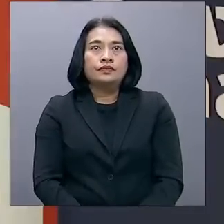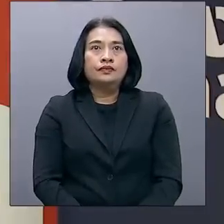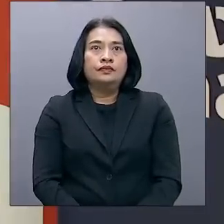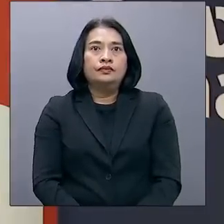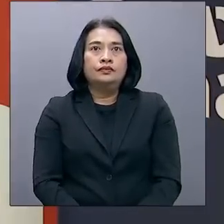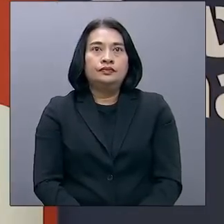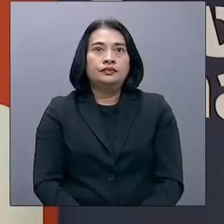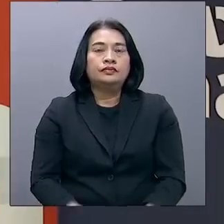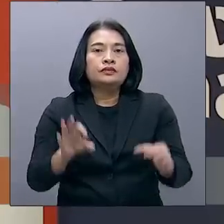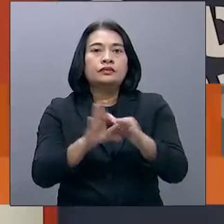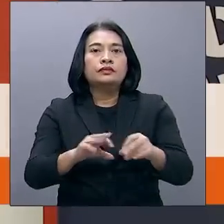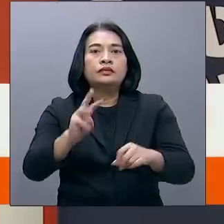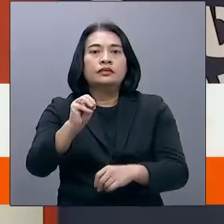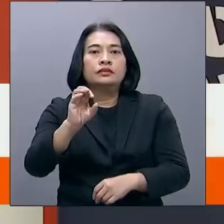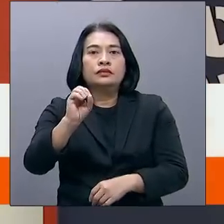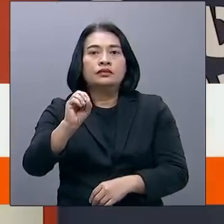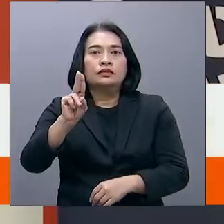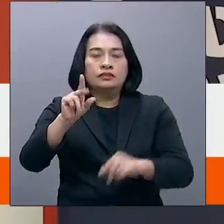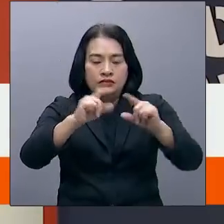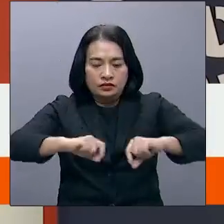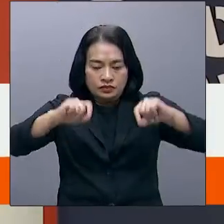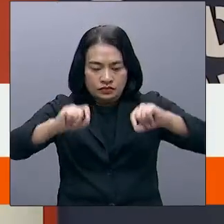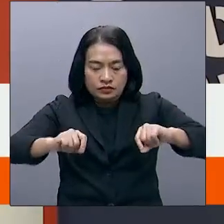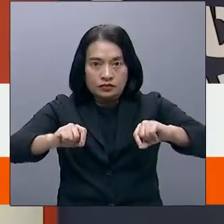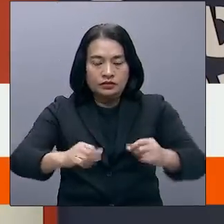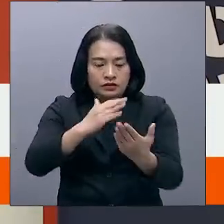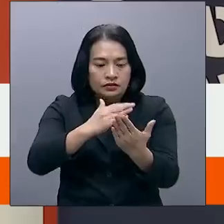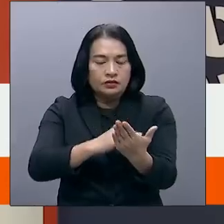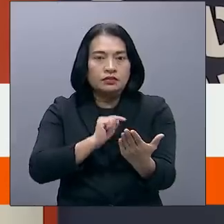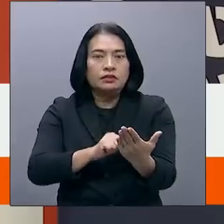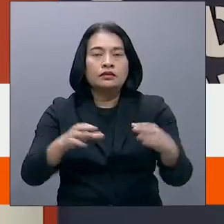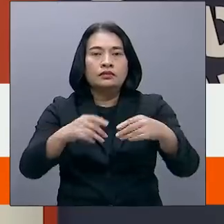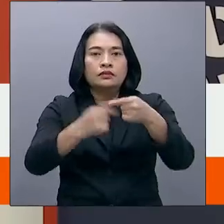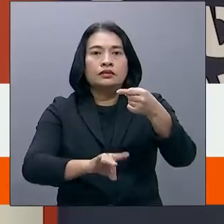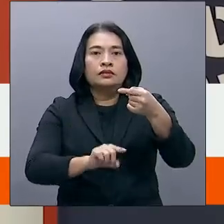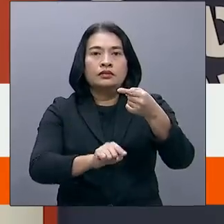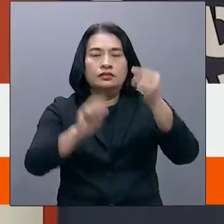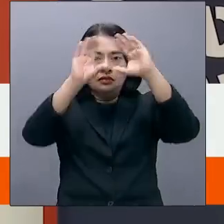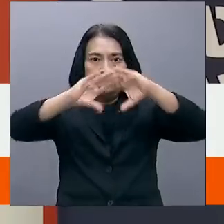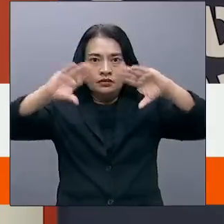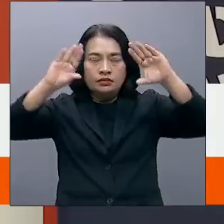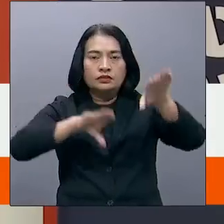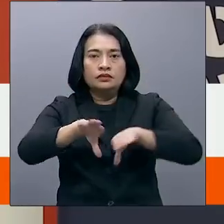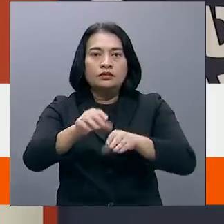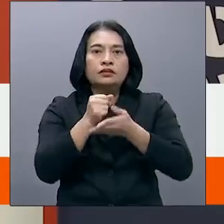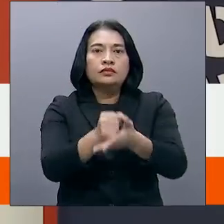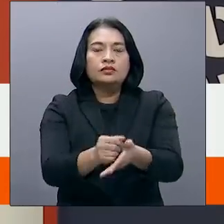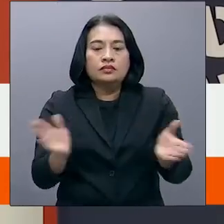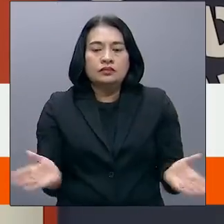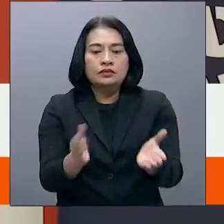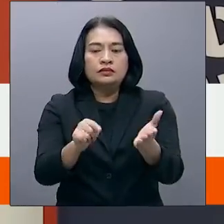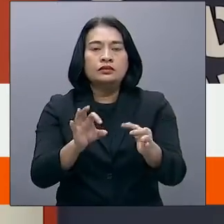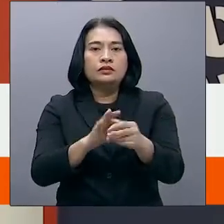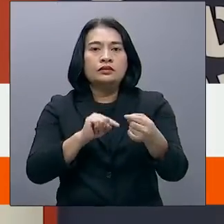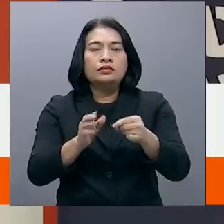ค่ะซึ่งวาระใน MOU นี้นะคะจะเป็นวาระร่วมหลักที่8พรรคการเมืองจัดตั้งรัฐบาลจะร่วมกันผลักดันในฐานะฝ่